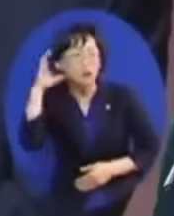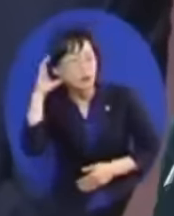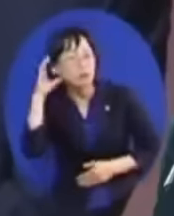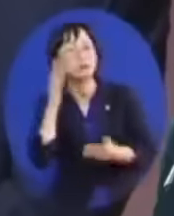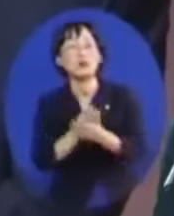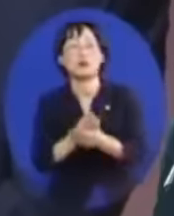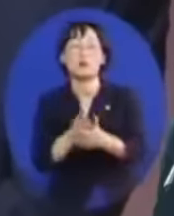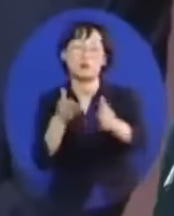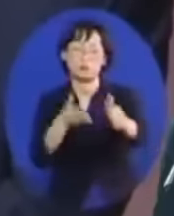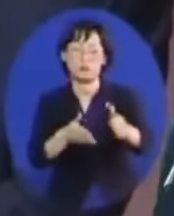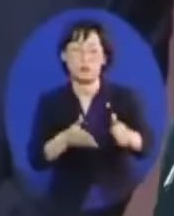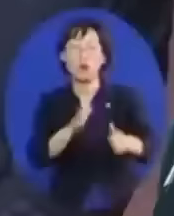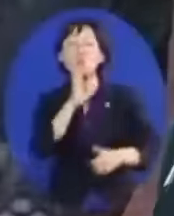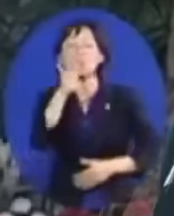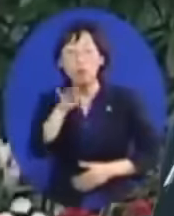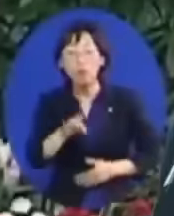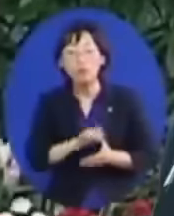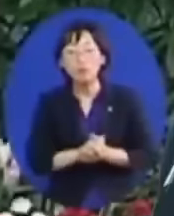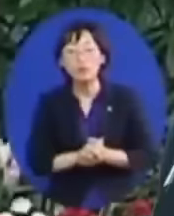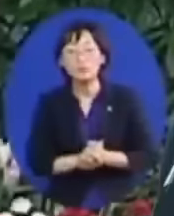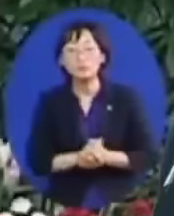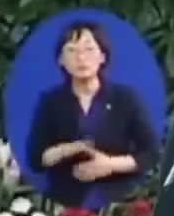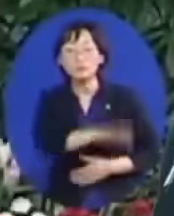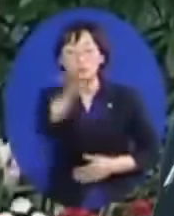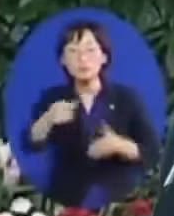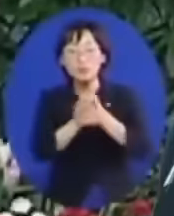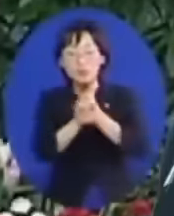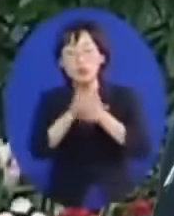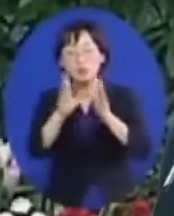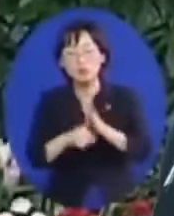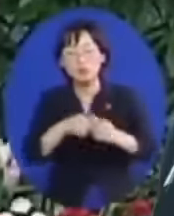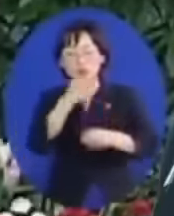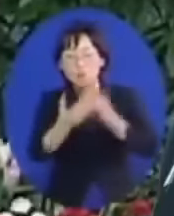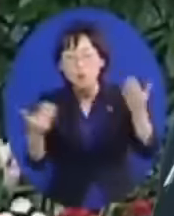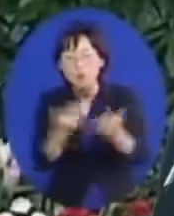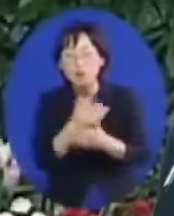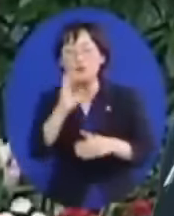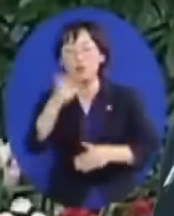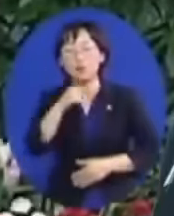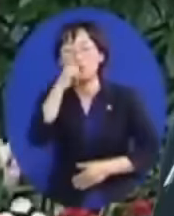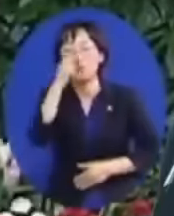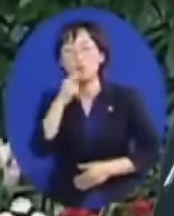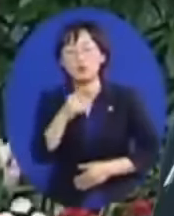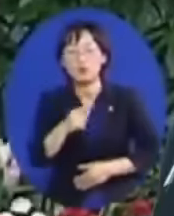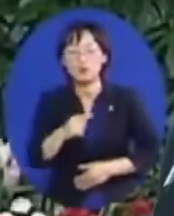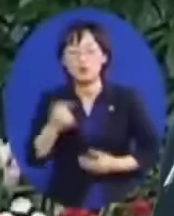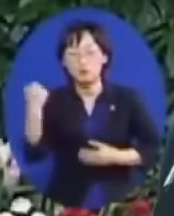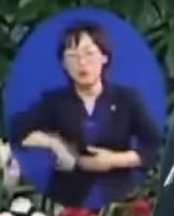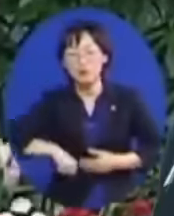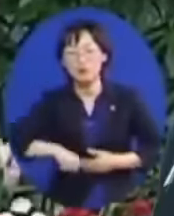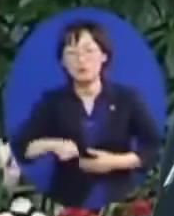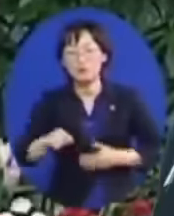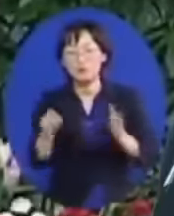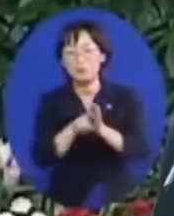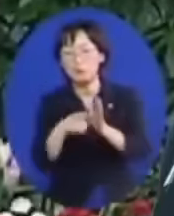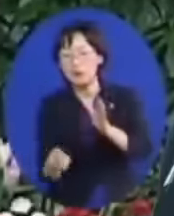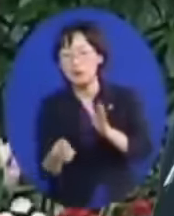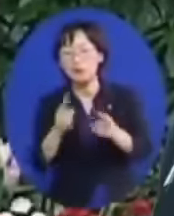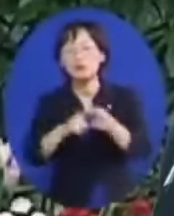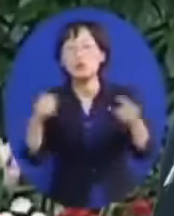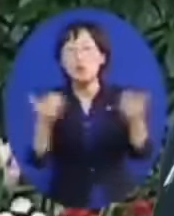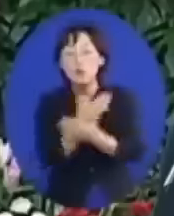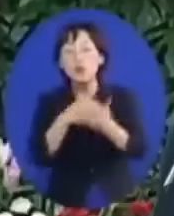것입니다. 물론 우리가 기도할 때 회개해야지요. 교만과 불순종과 불신앙을